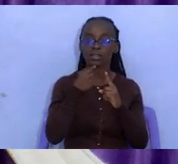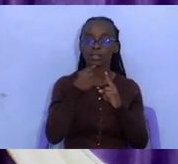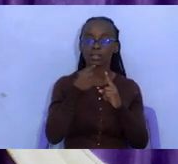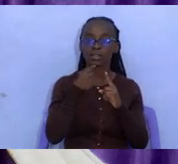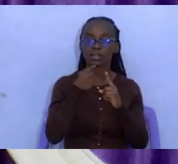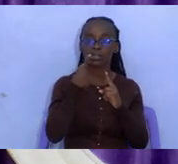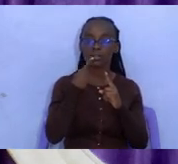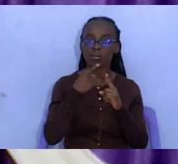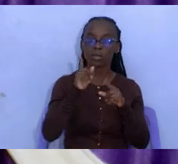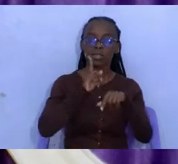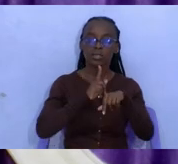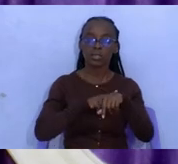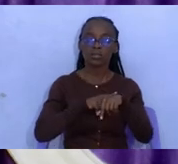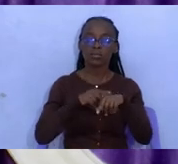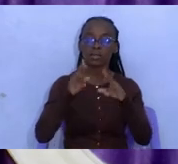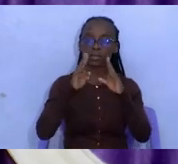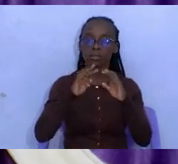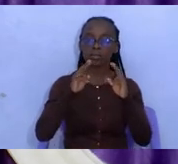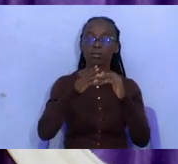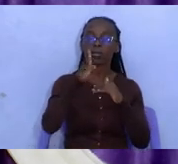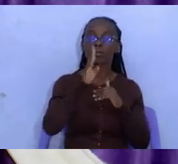Aisemi alipomtafuta Mungu akakuwa reverend.